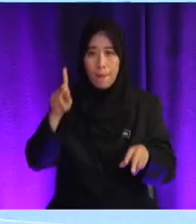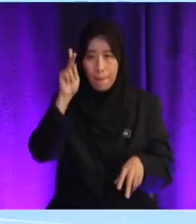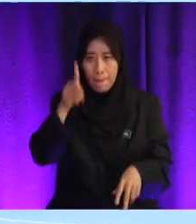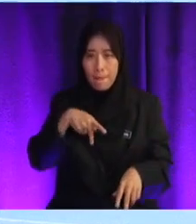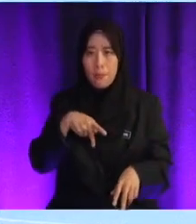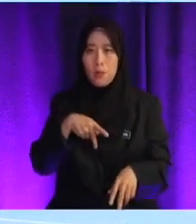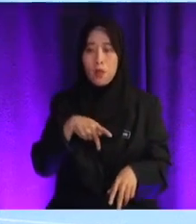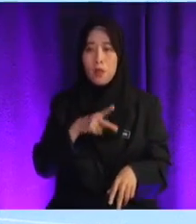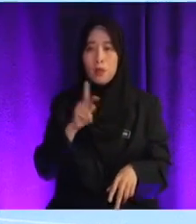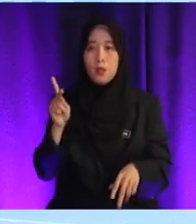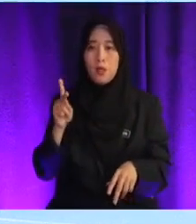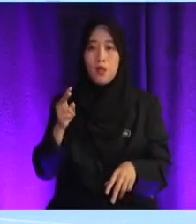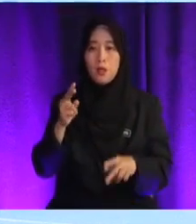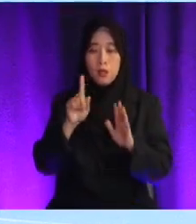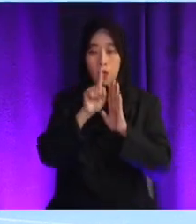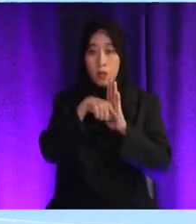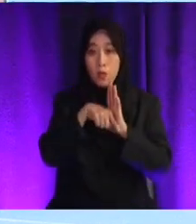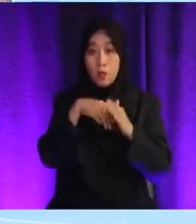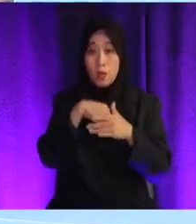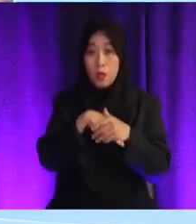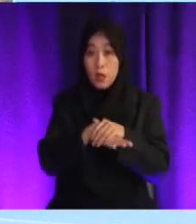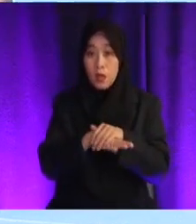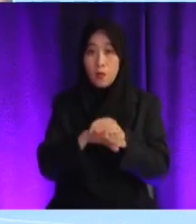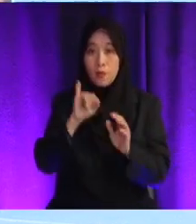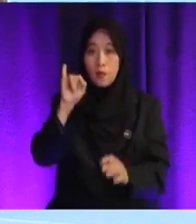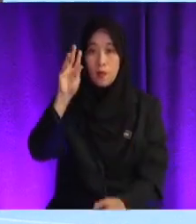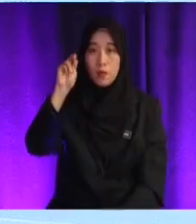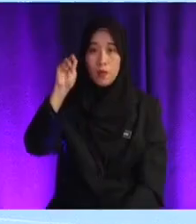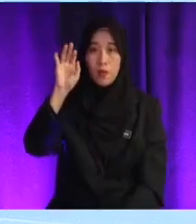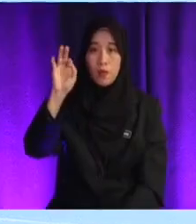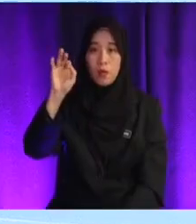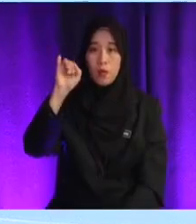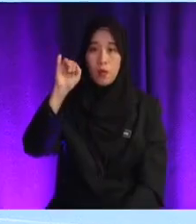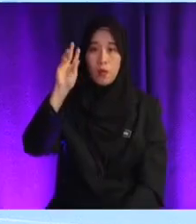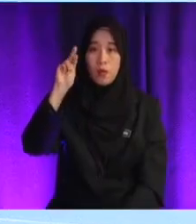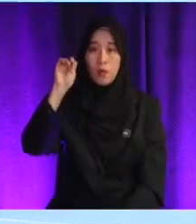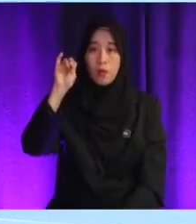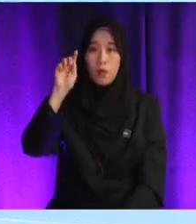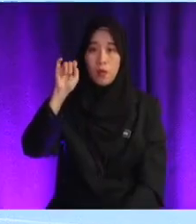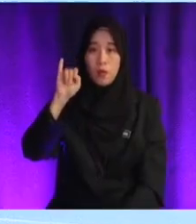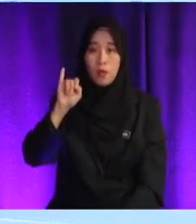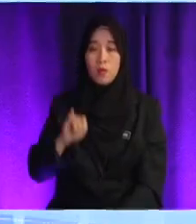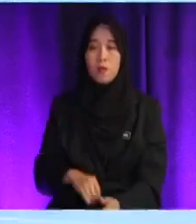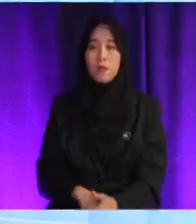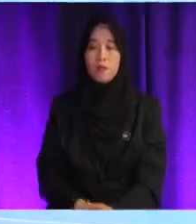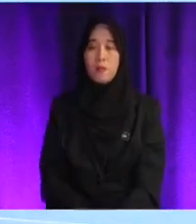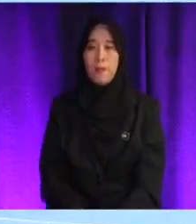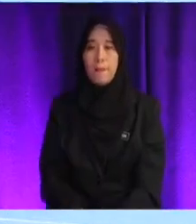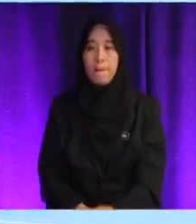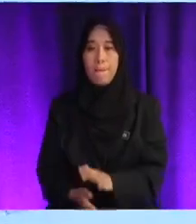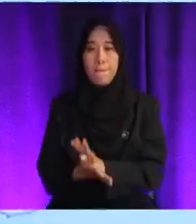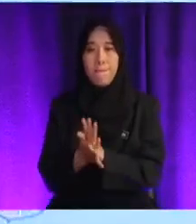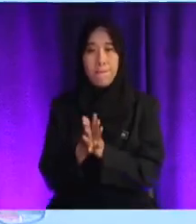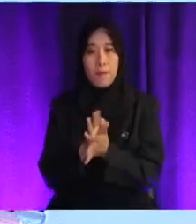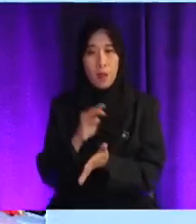dalam keadaan infinity ataupun tidak. Infinity, cikgu. Okey, baru boleh kita lakukan pengujian. Okey, so dekat sini murid